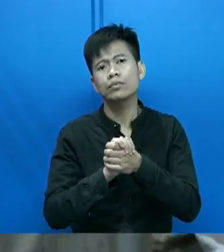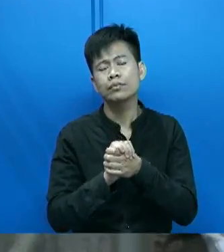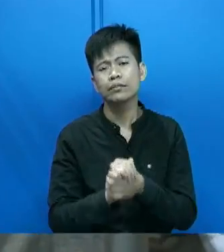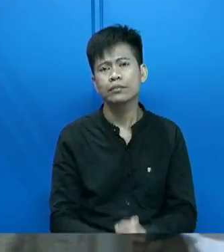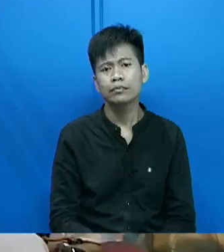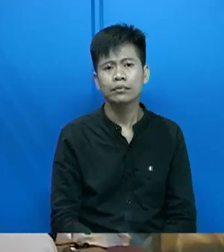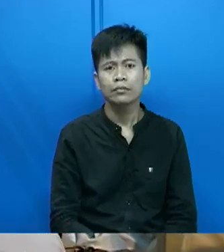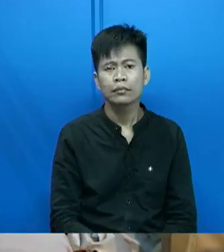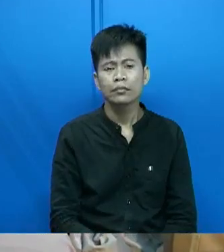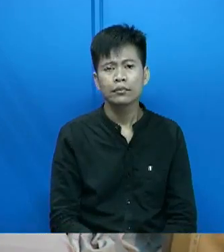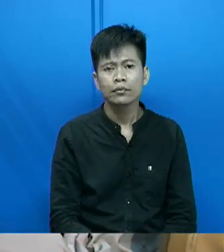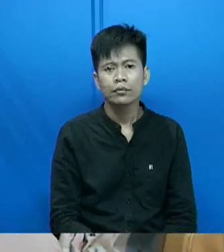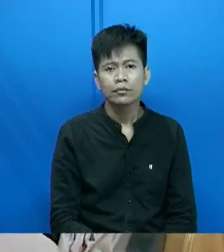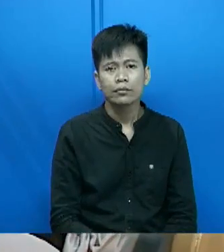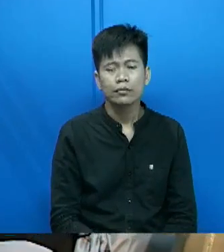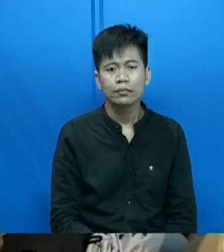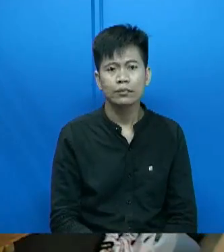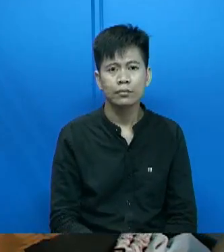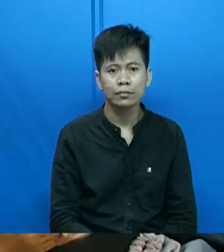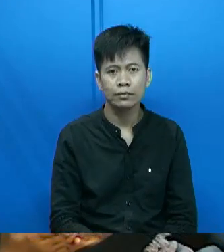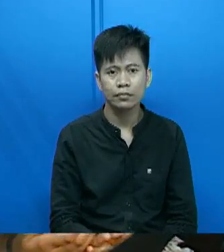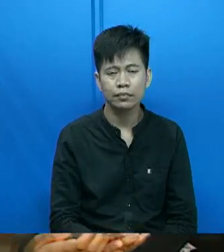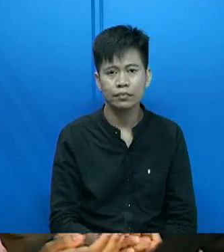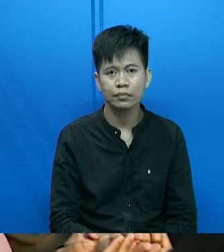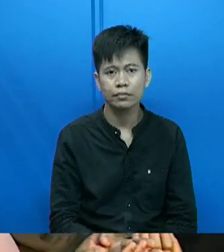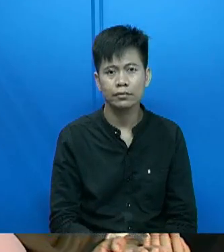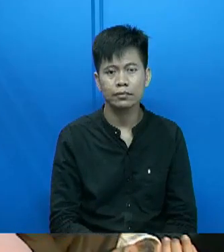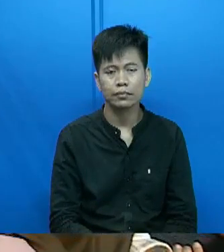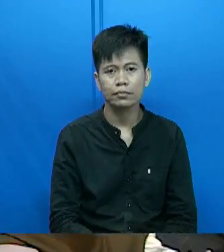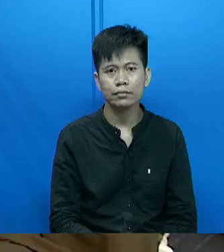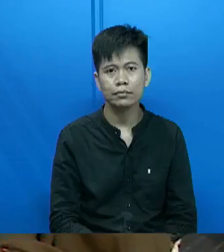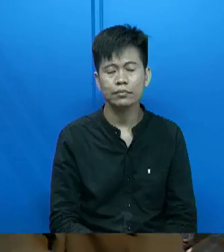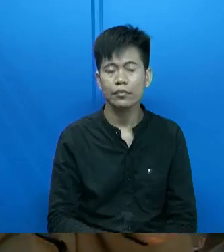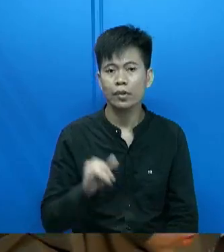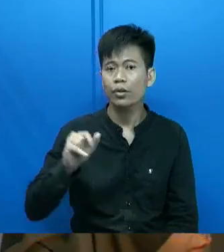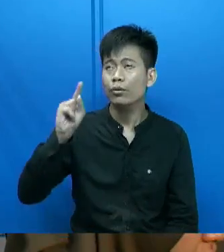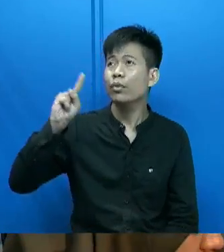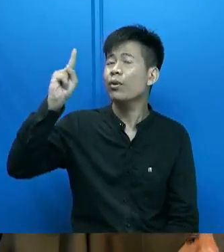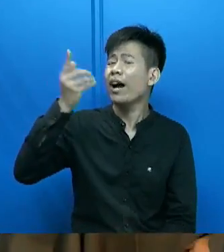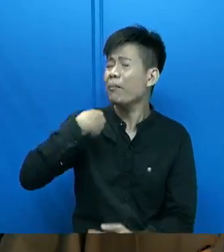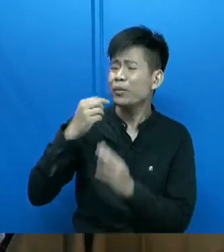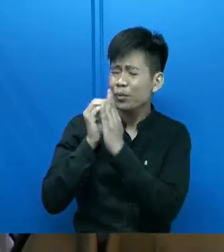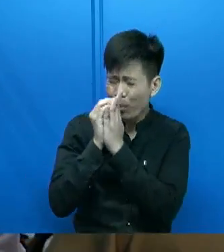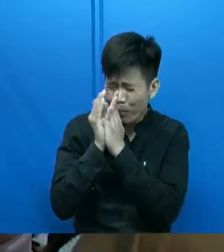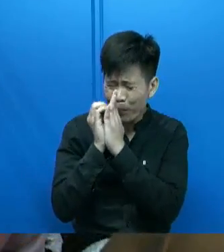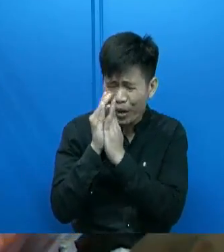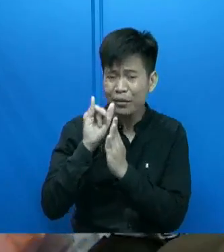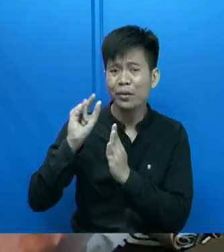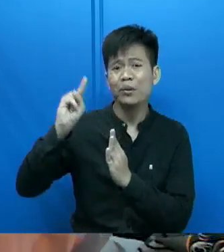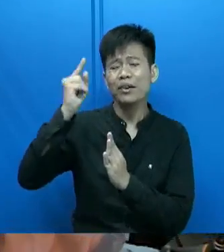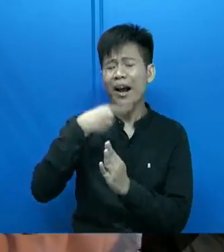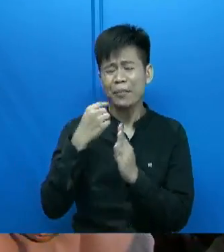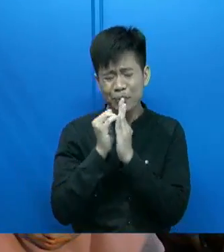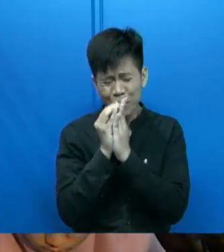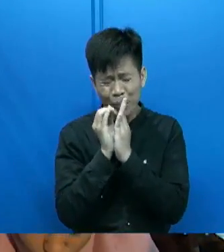Allahumma ya arhamar rahimin, ihfadhi ya Allah al-asib, tubna ilaika ya rabbal alamin. Ya Allah, kami bertobat ya Allah. Kami bertobat